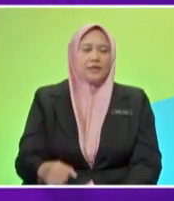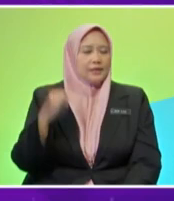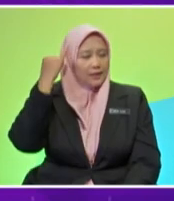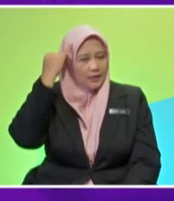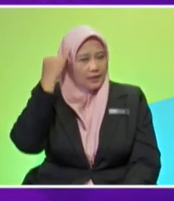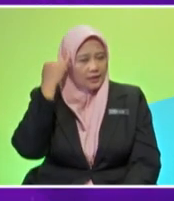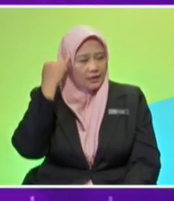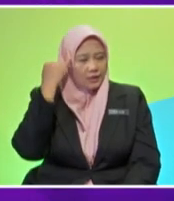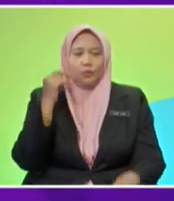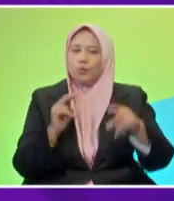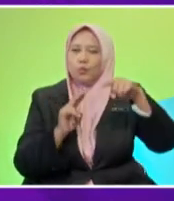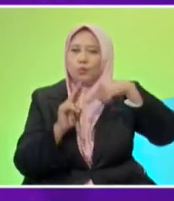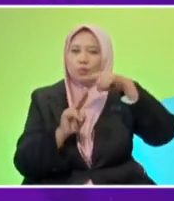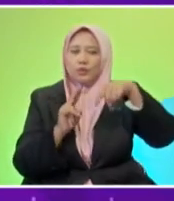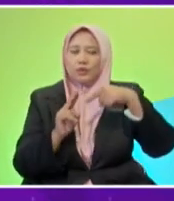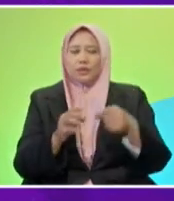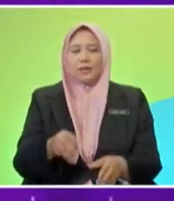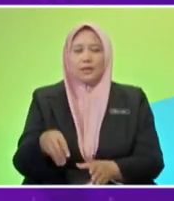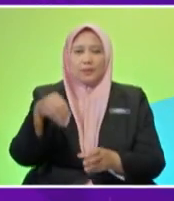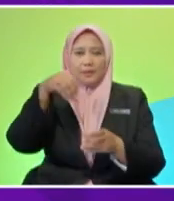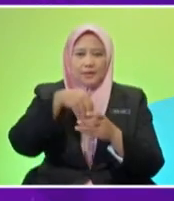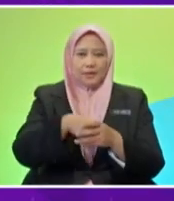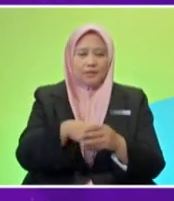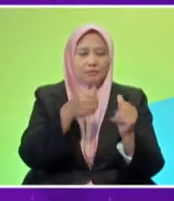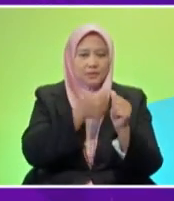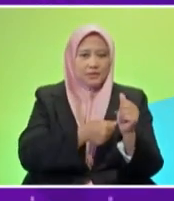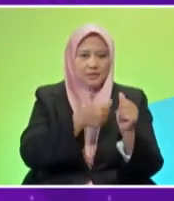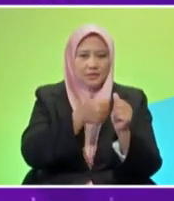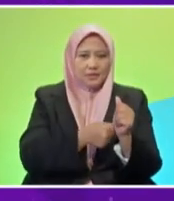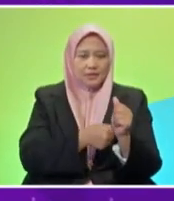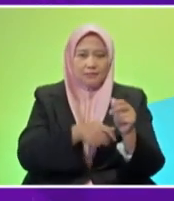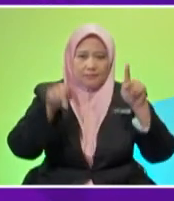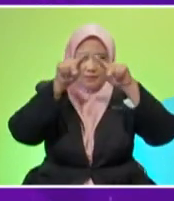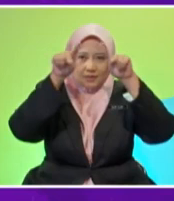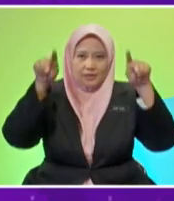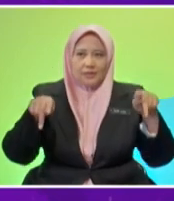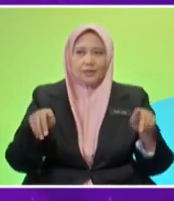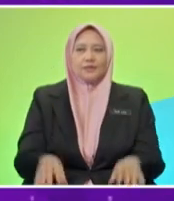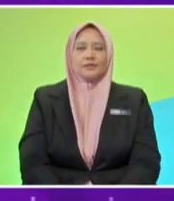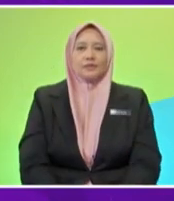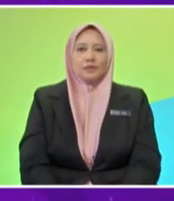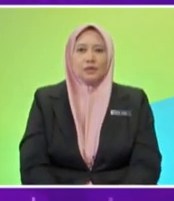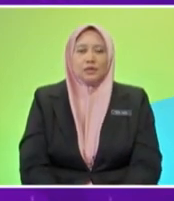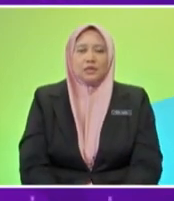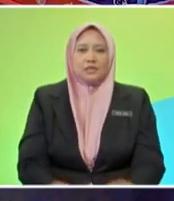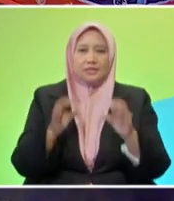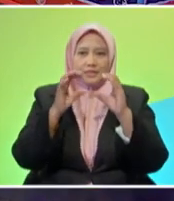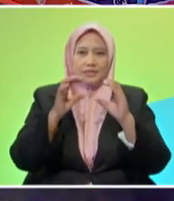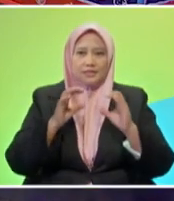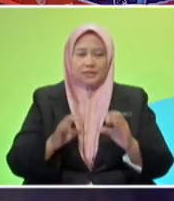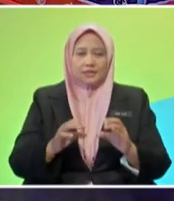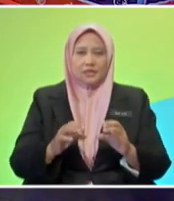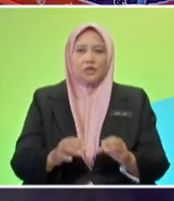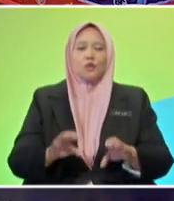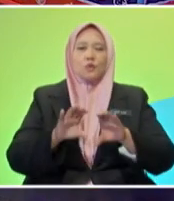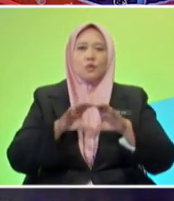yang telah anda jumpa dalam setiap perenggan. Jadi kita nak main secara berkumpulan lah kali ini. Boleh. Tadi dah secara individu, kali ini kita ada